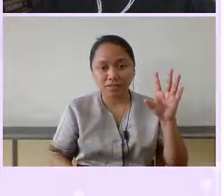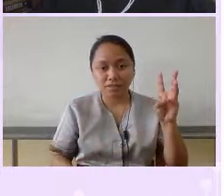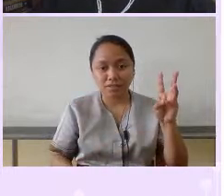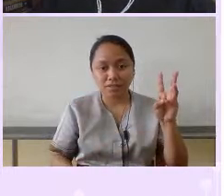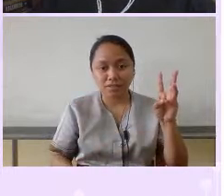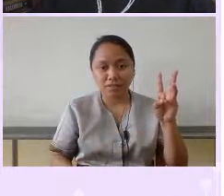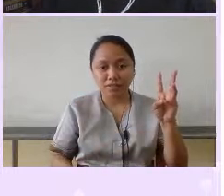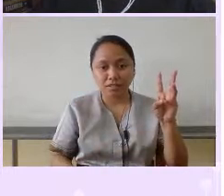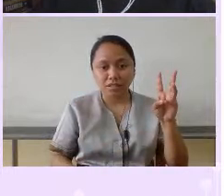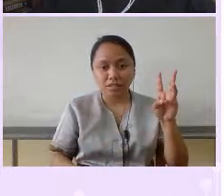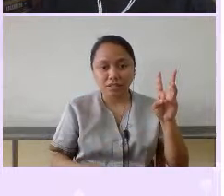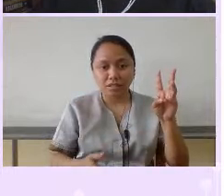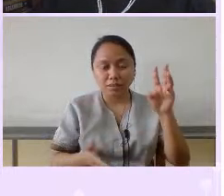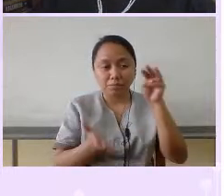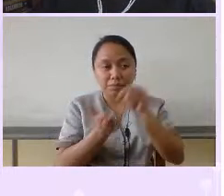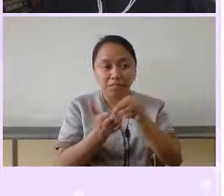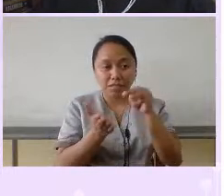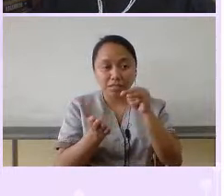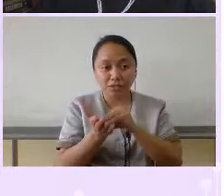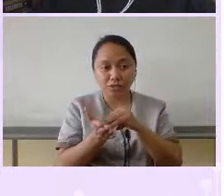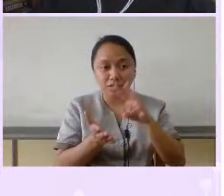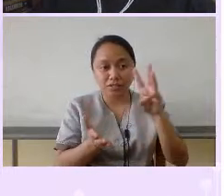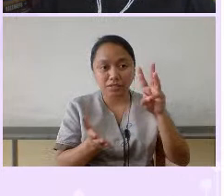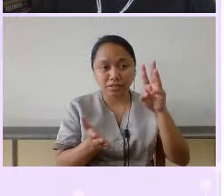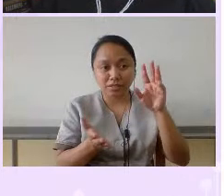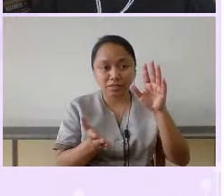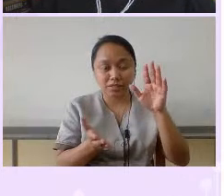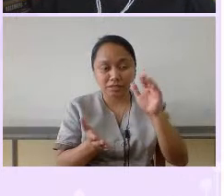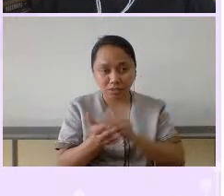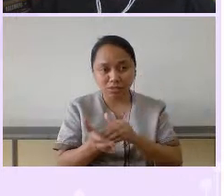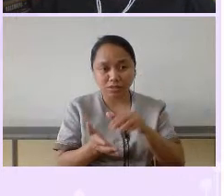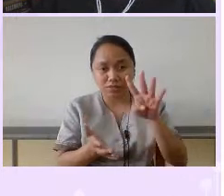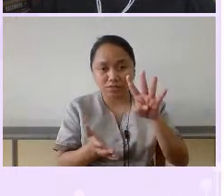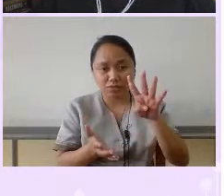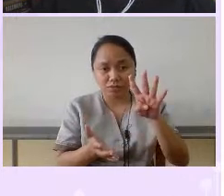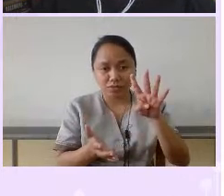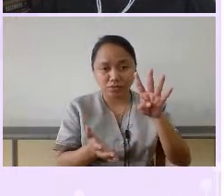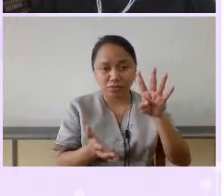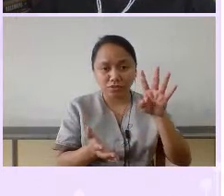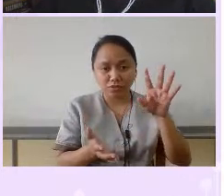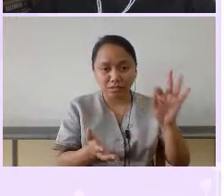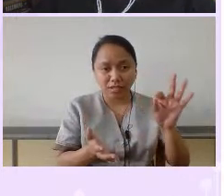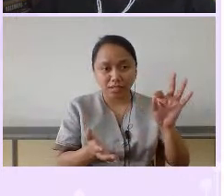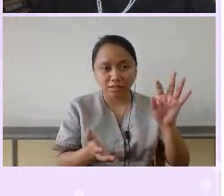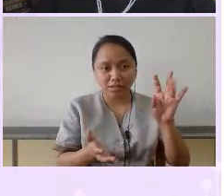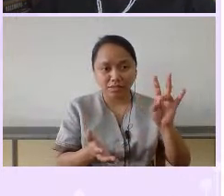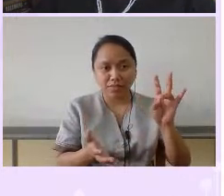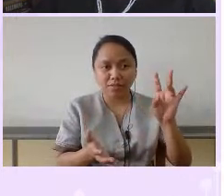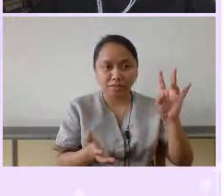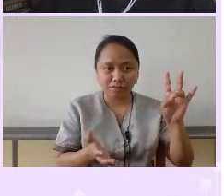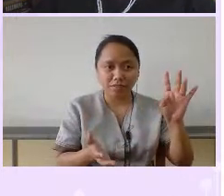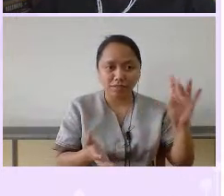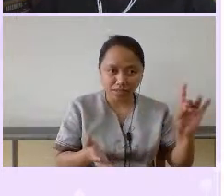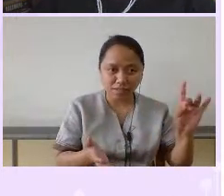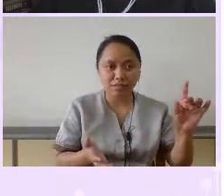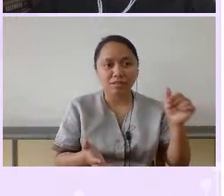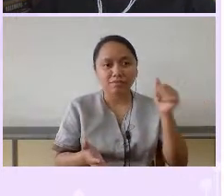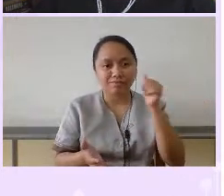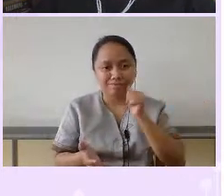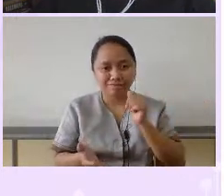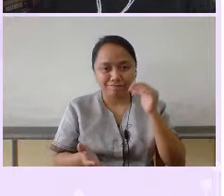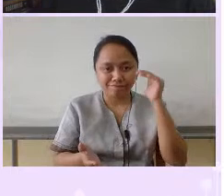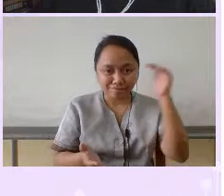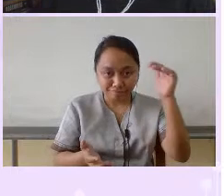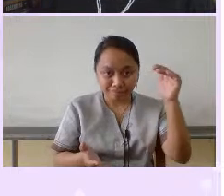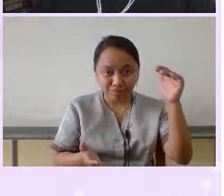million farmers and fisher folk. And tingnan natin, ang kababaihan 2.8